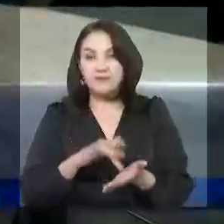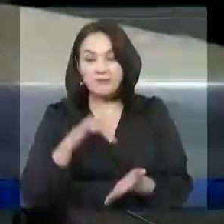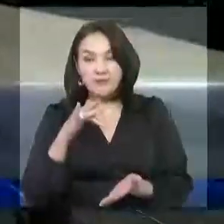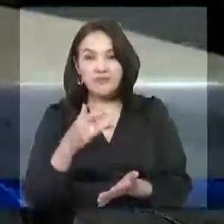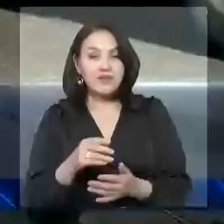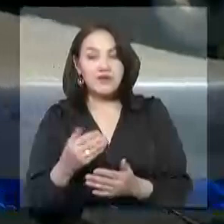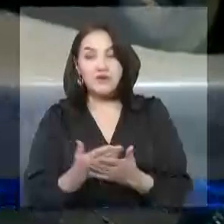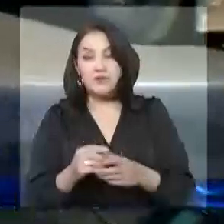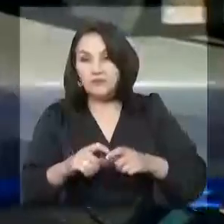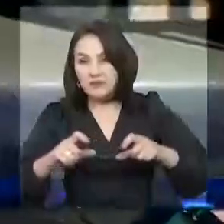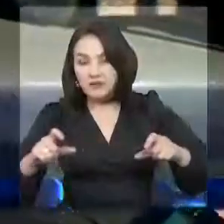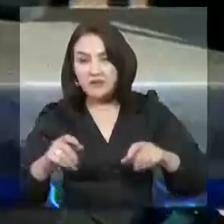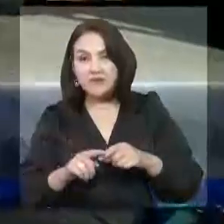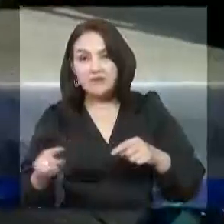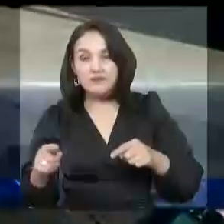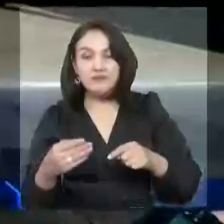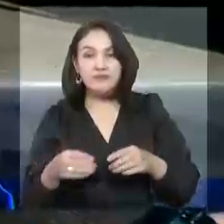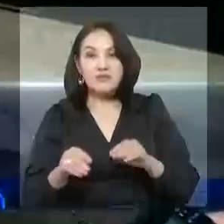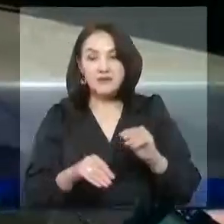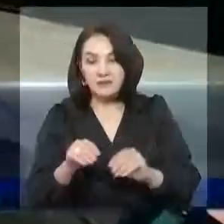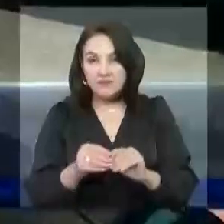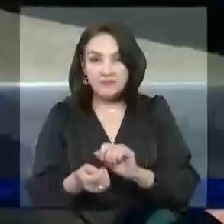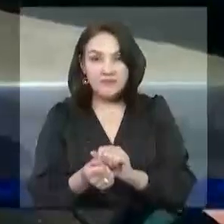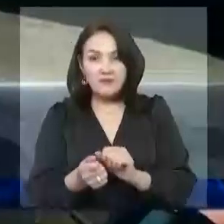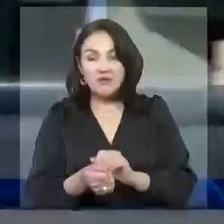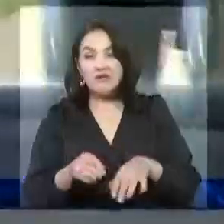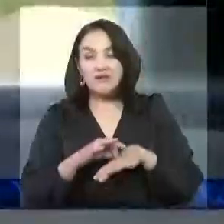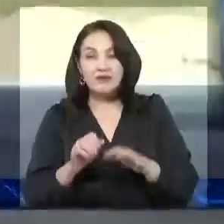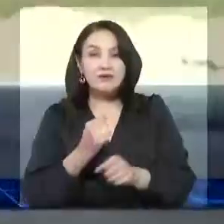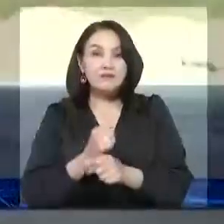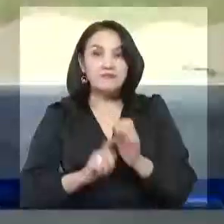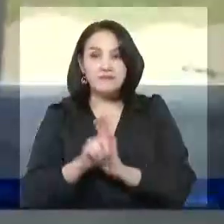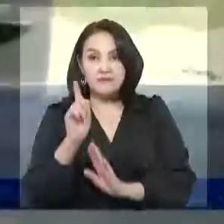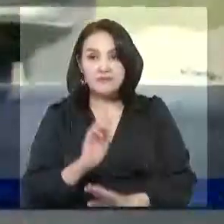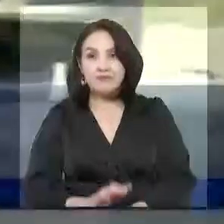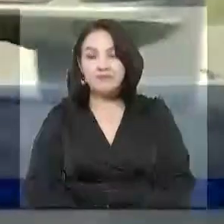ортасындағы учаскеде осы асфальт жамылғысын салу жұмыстарын бастап кетті.